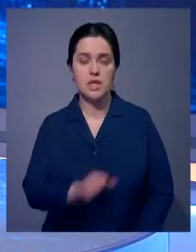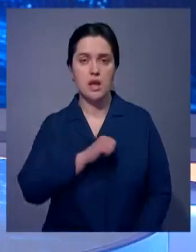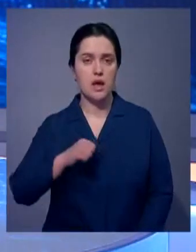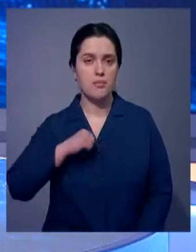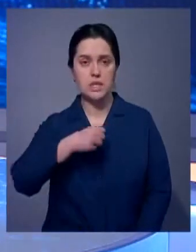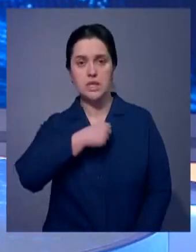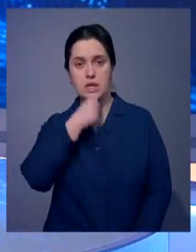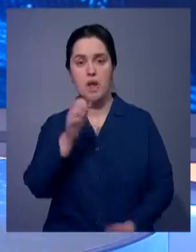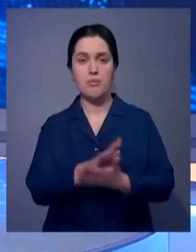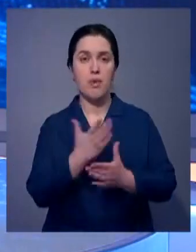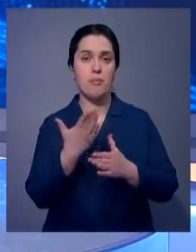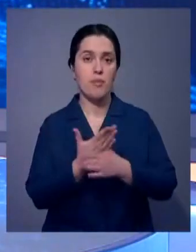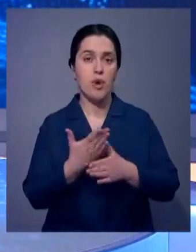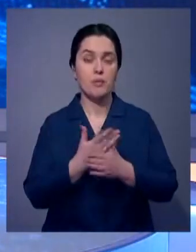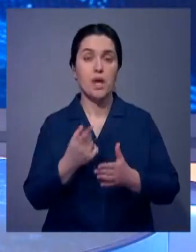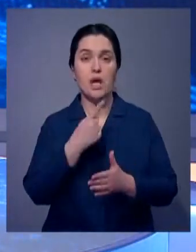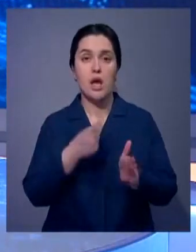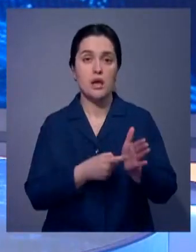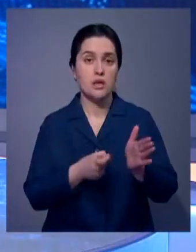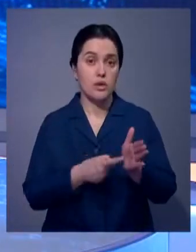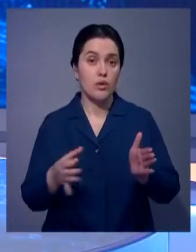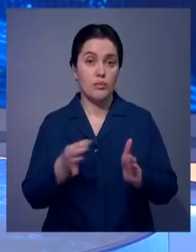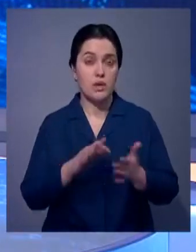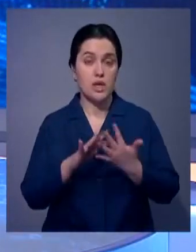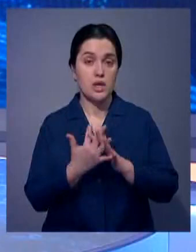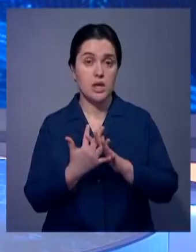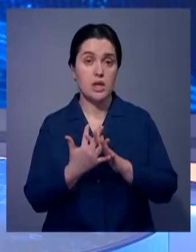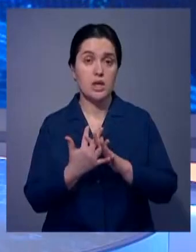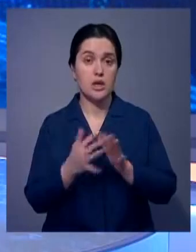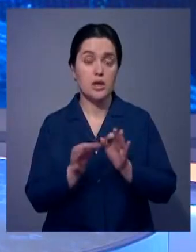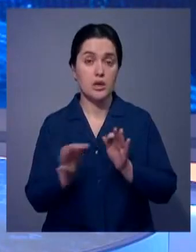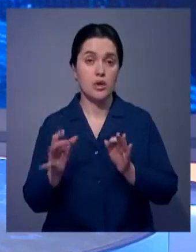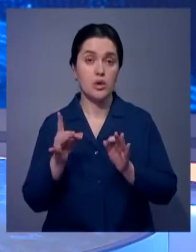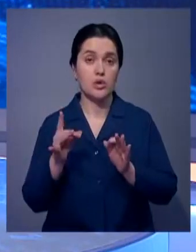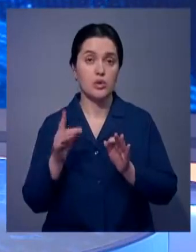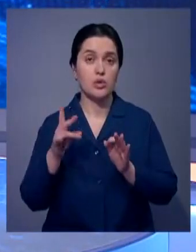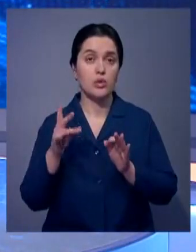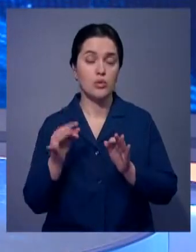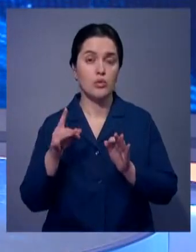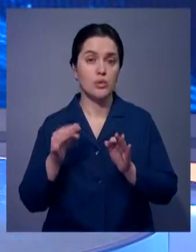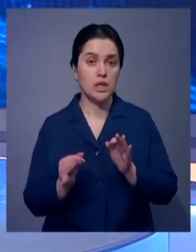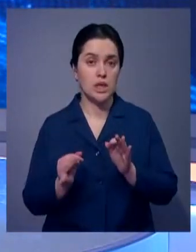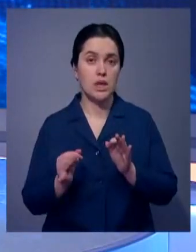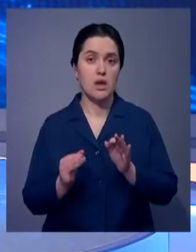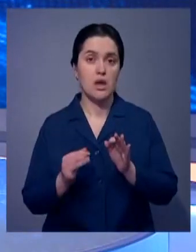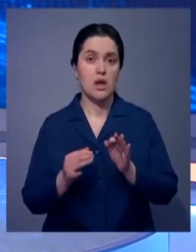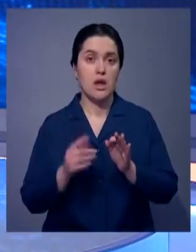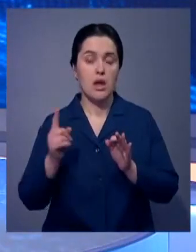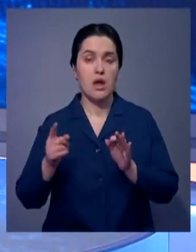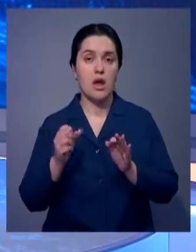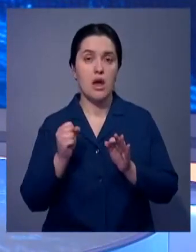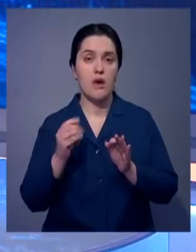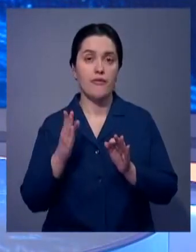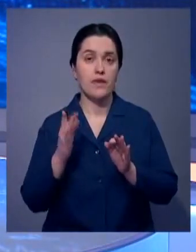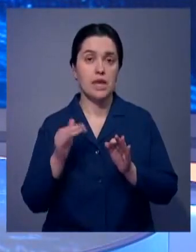Самый старший волонтер Карагандинской области живет в селе Текинекте в Нуринском районе. Миниагзаму